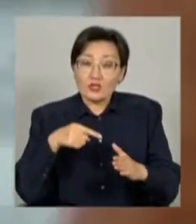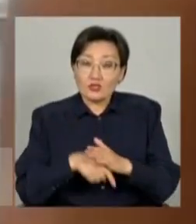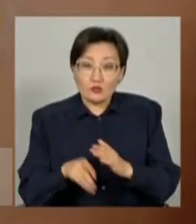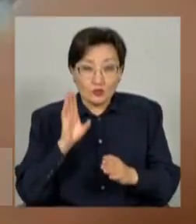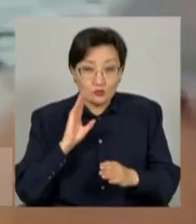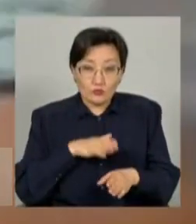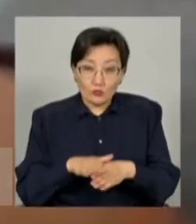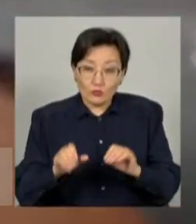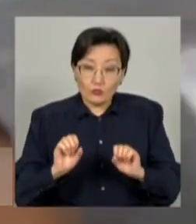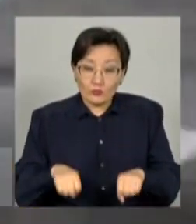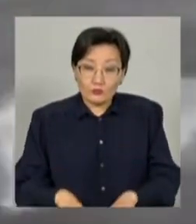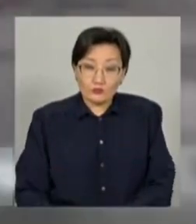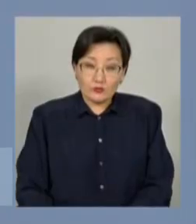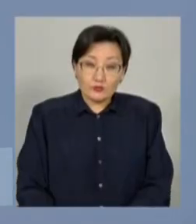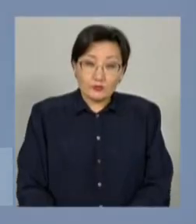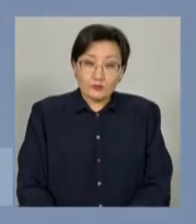мүмкін.